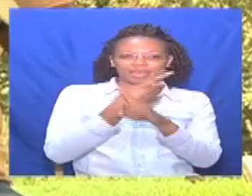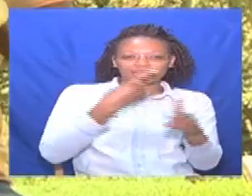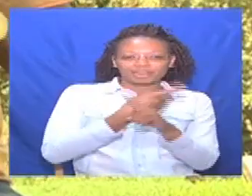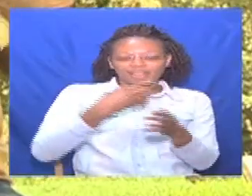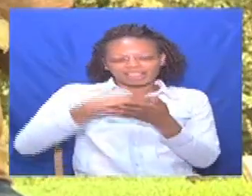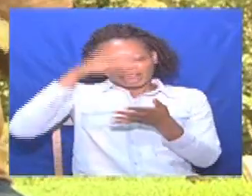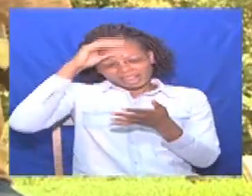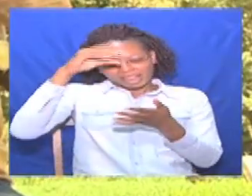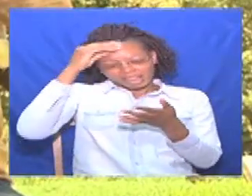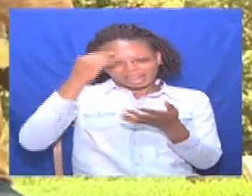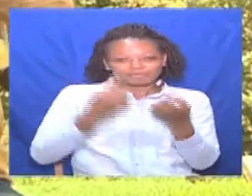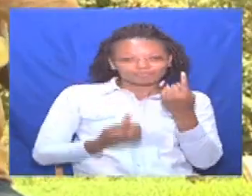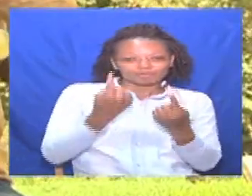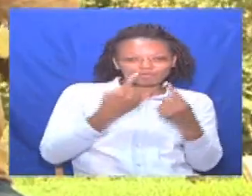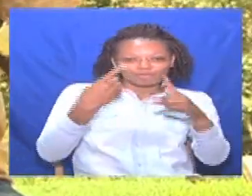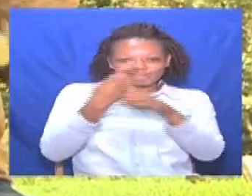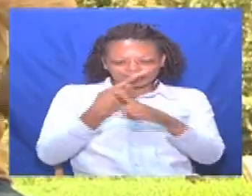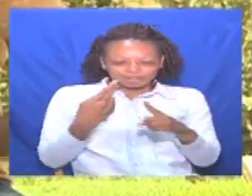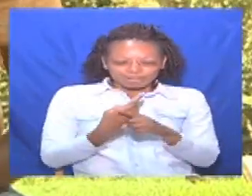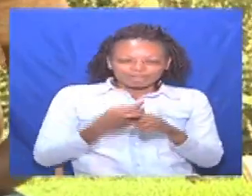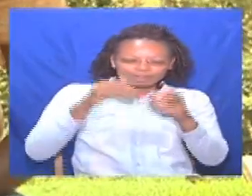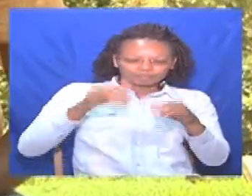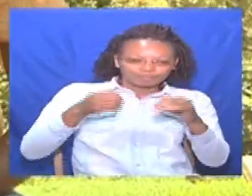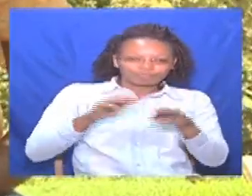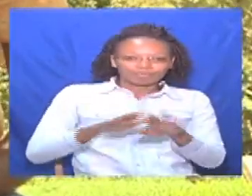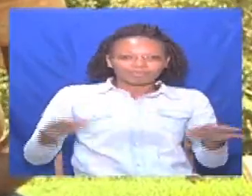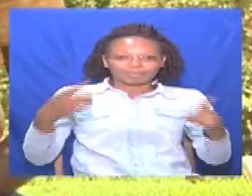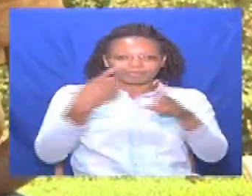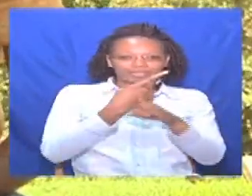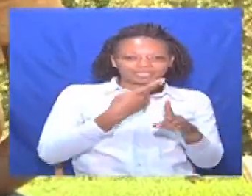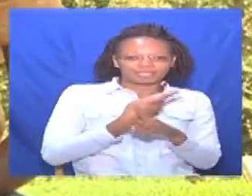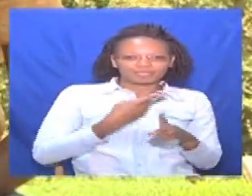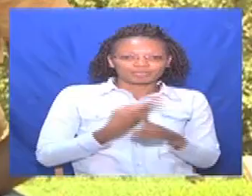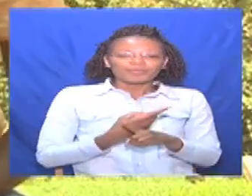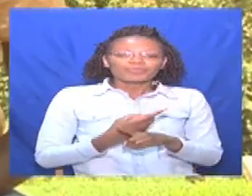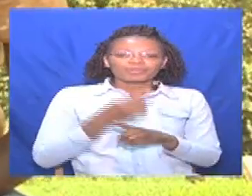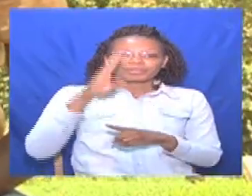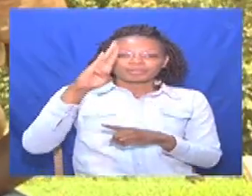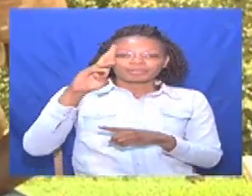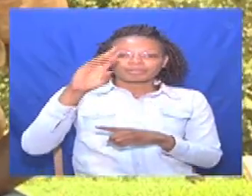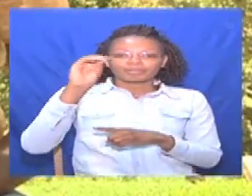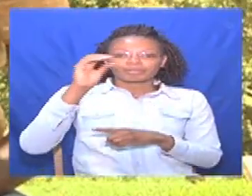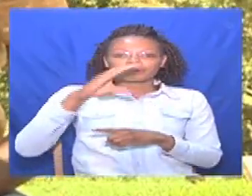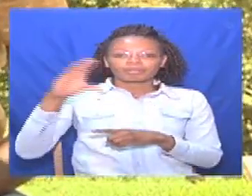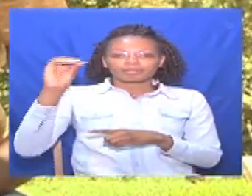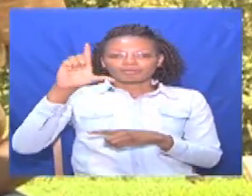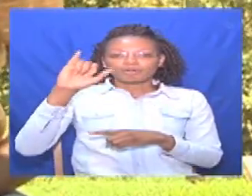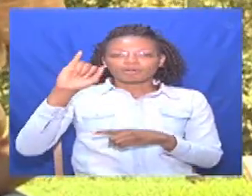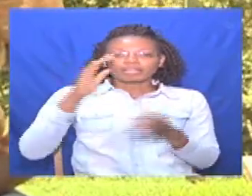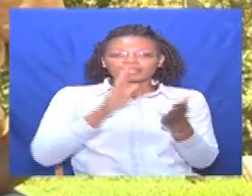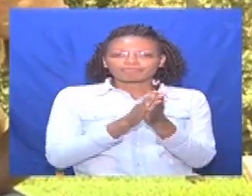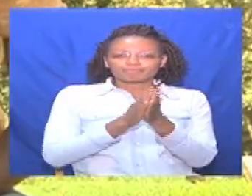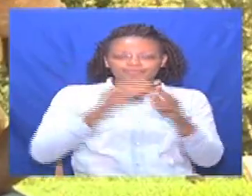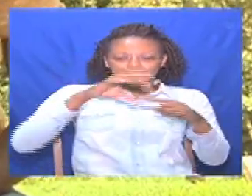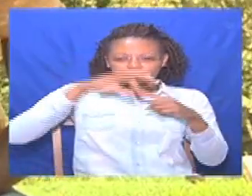kilimo mbalimbali katika eneo hili na pia tukajifunza jinsi ya kupika brokoli. Brokoli ni mboga tu kama vile kabeji